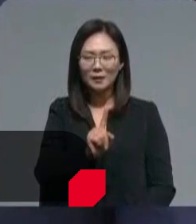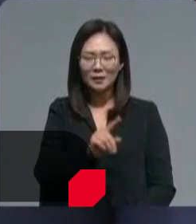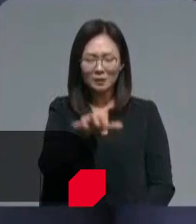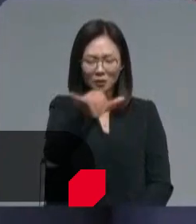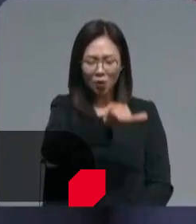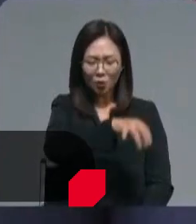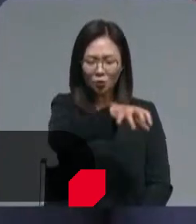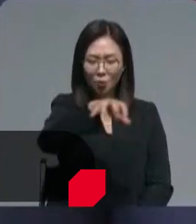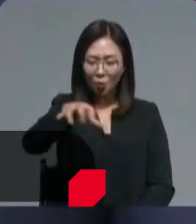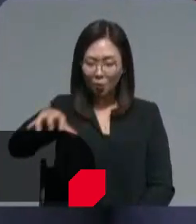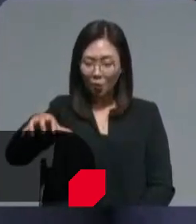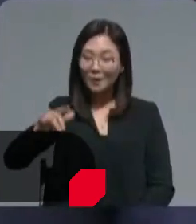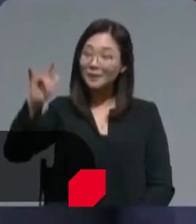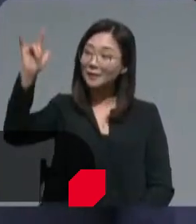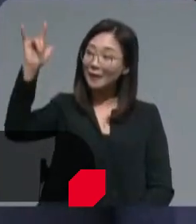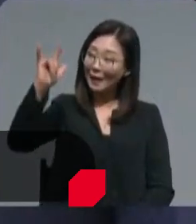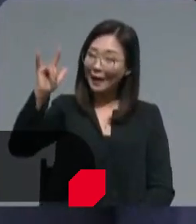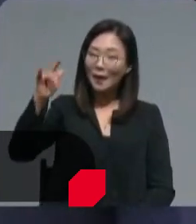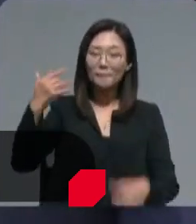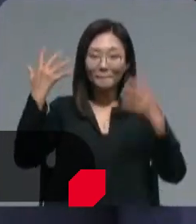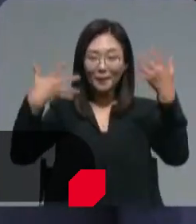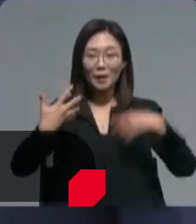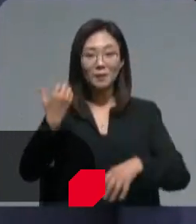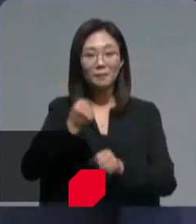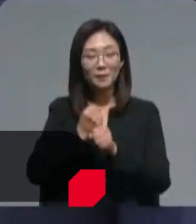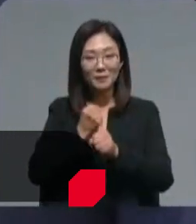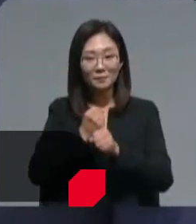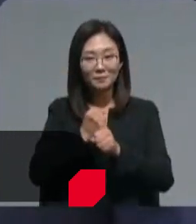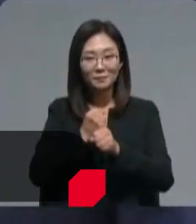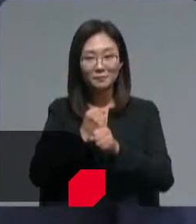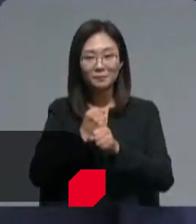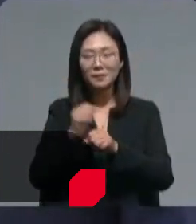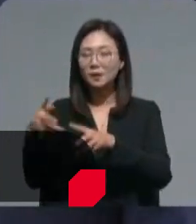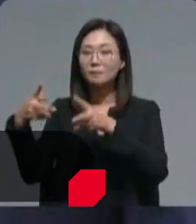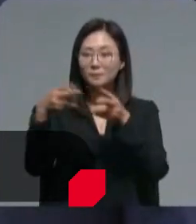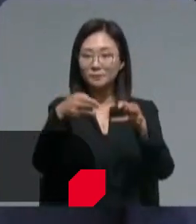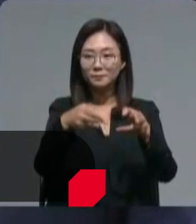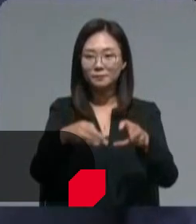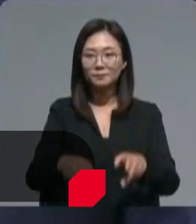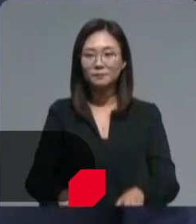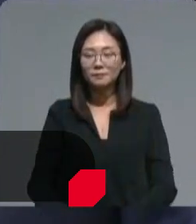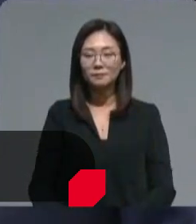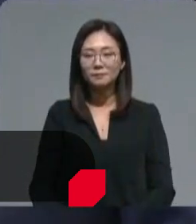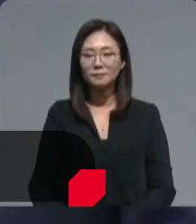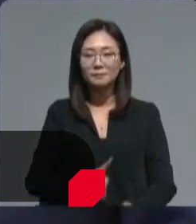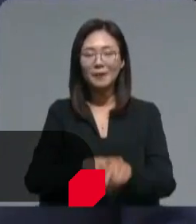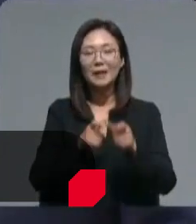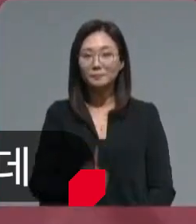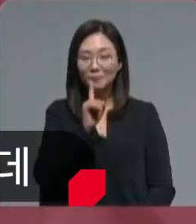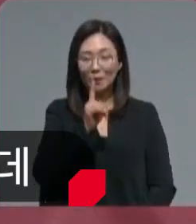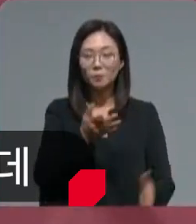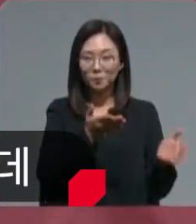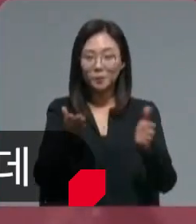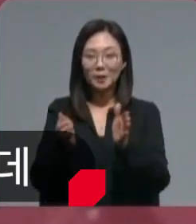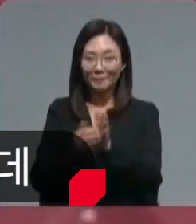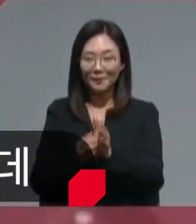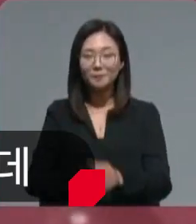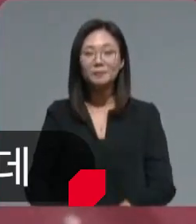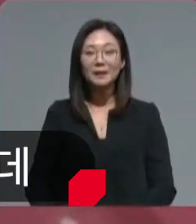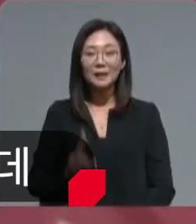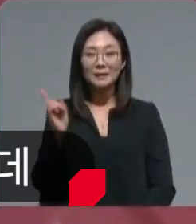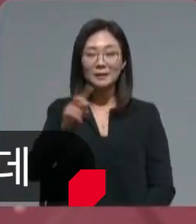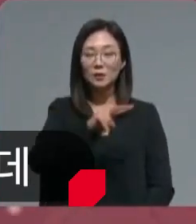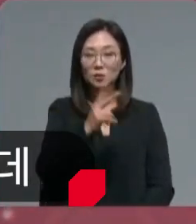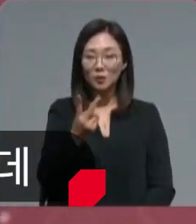전국 어디서나 태양 또는 바람을 이용해 생산해서 생산해서 답변이 너무 기셔갖고 디지털